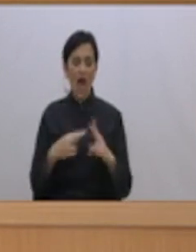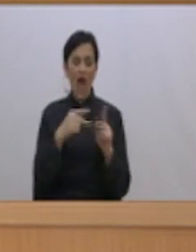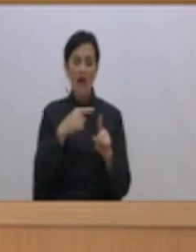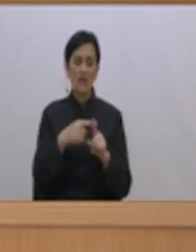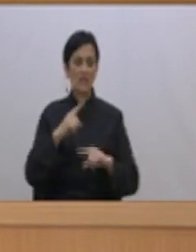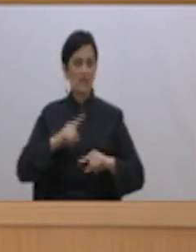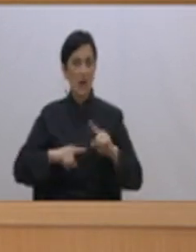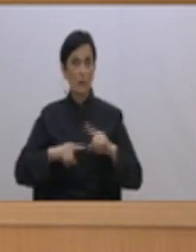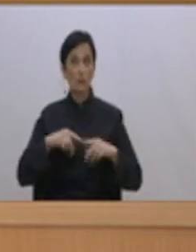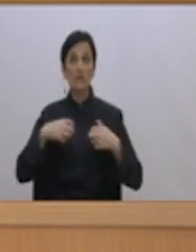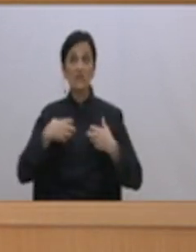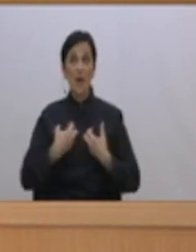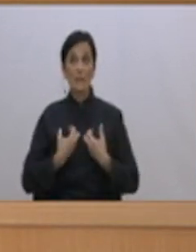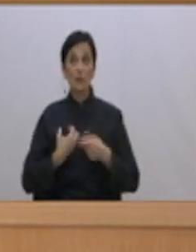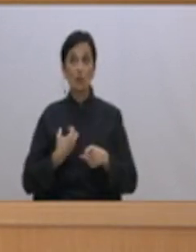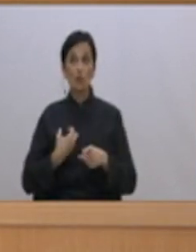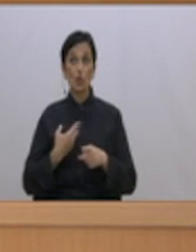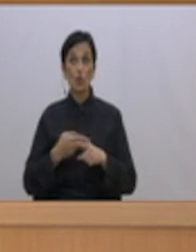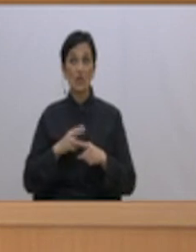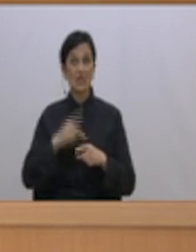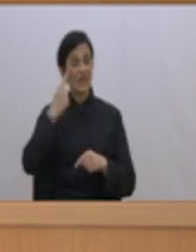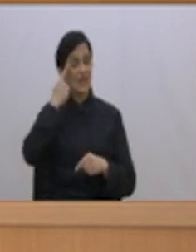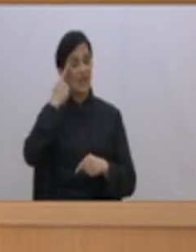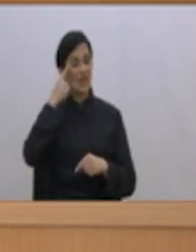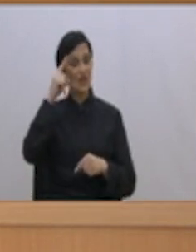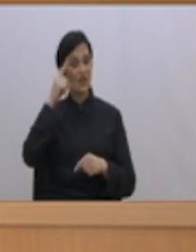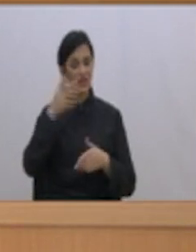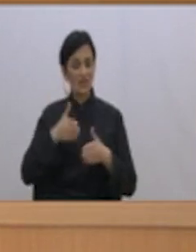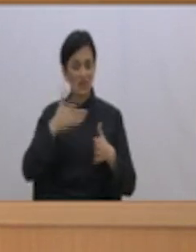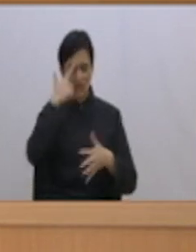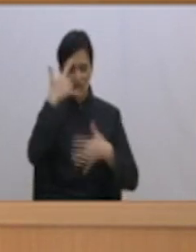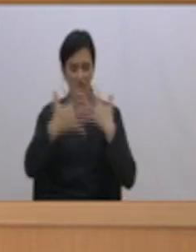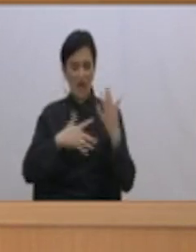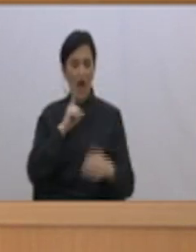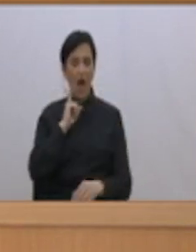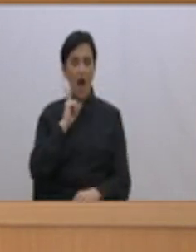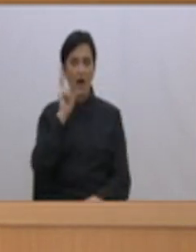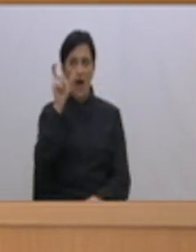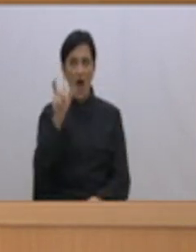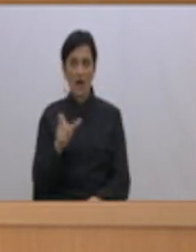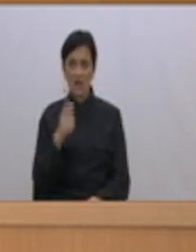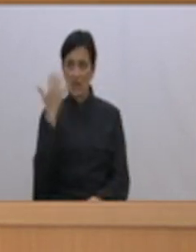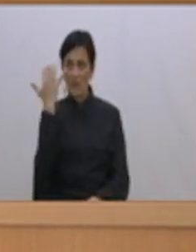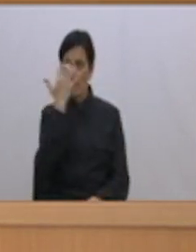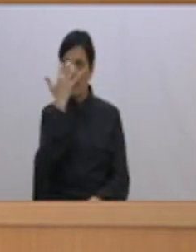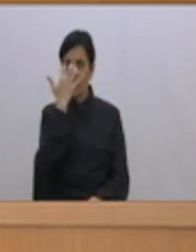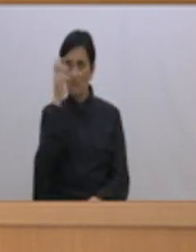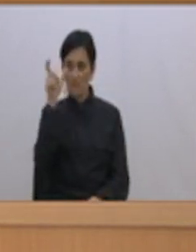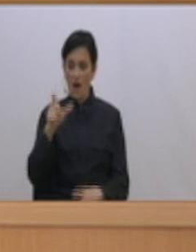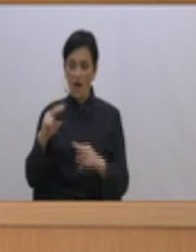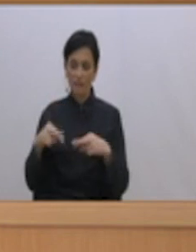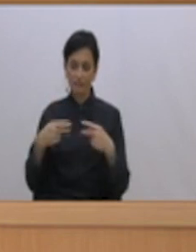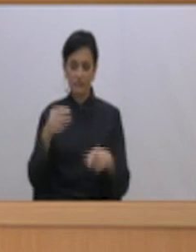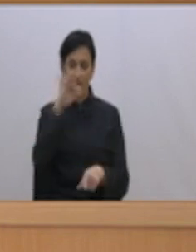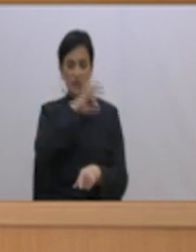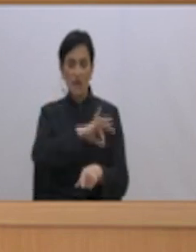სამშობლოს. სამწუხაროდ ამ დარე იდეოლოგიით თავგზავნეული ახალგაზრდა ბრმა იარაღად იქნა